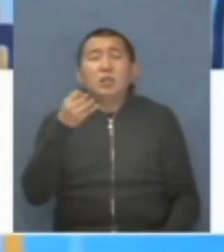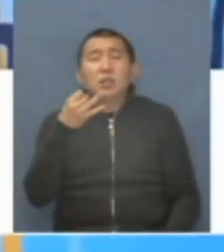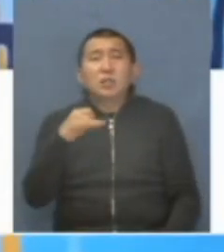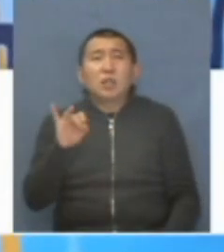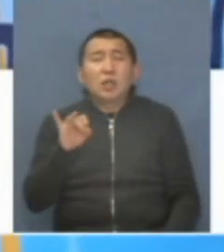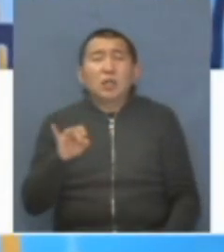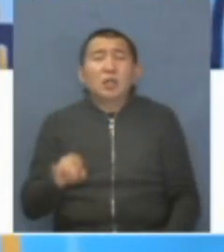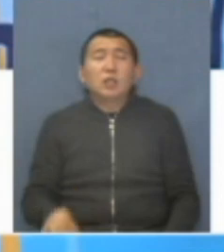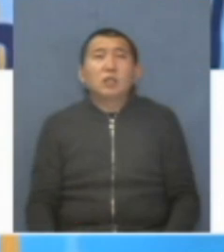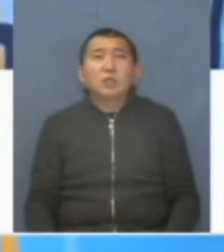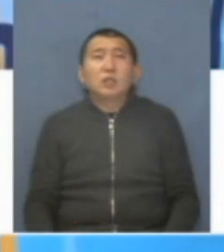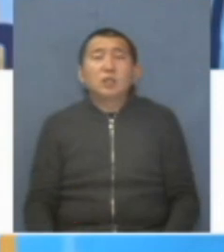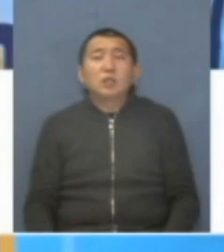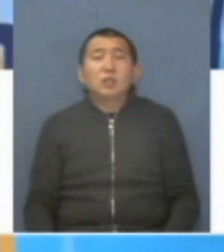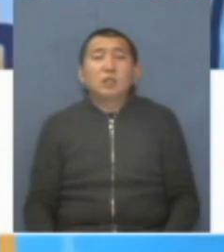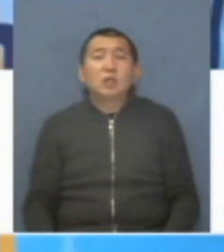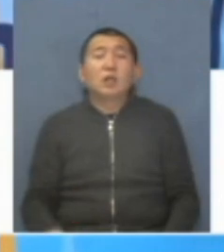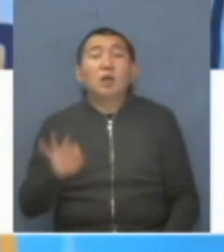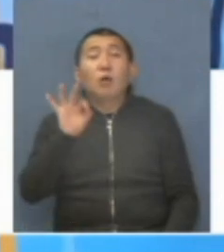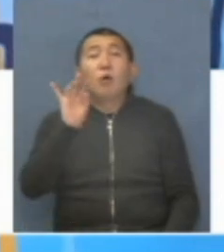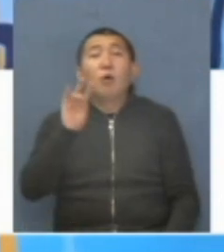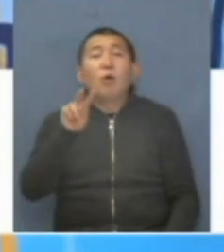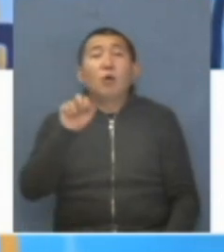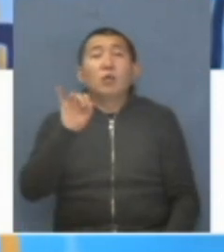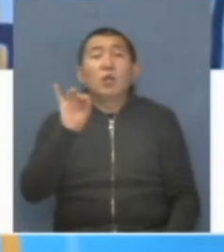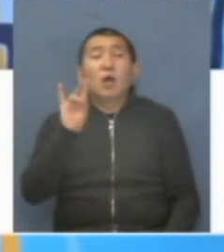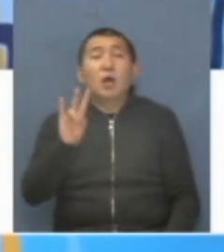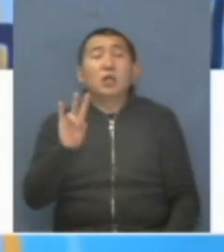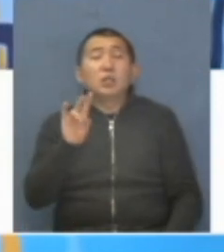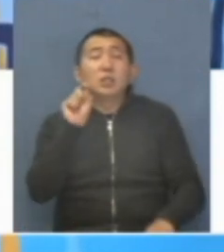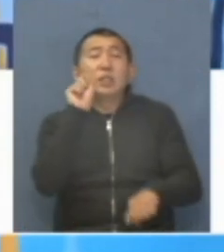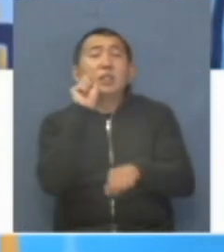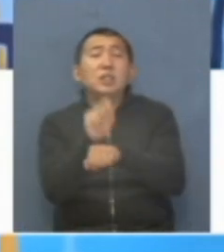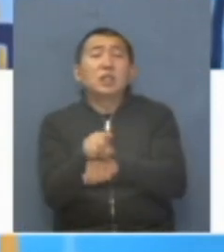Онлайн заказ по сайту Курбан